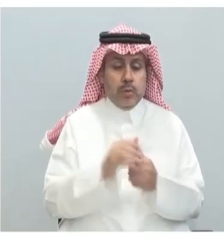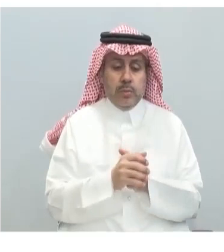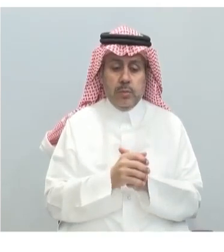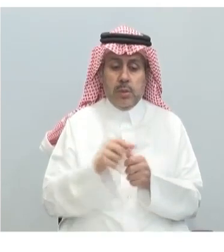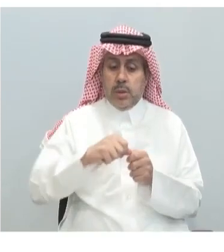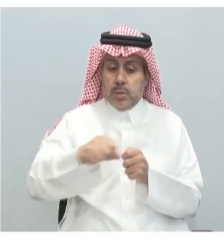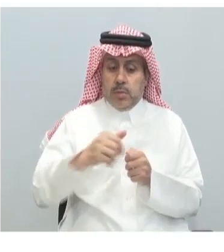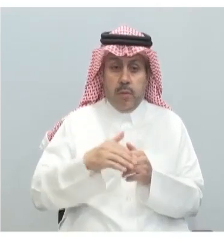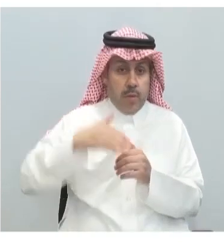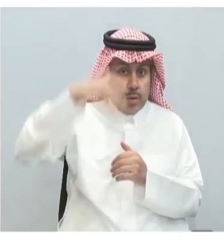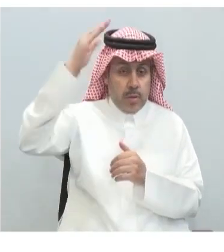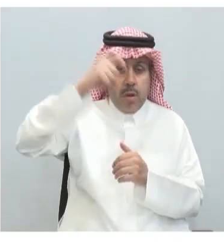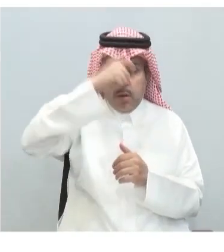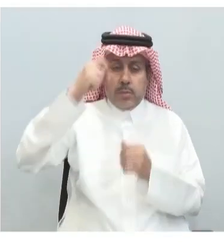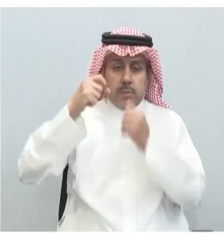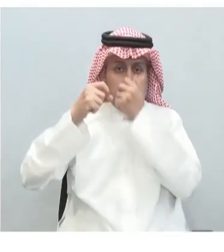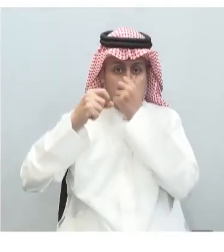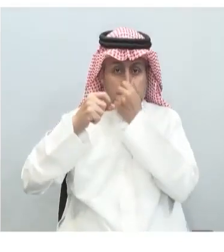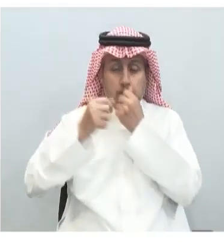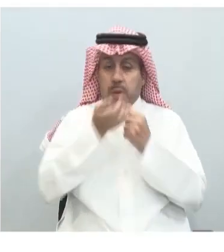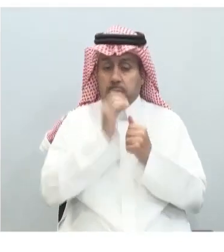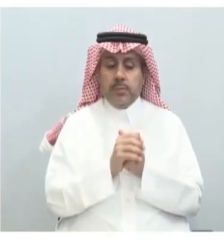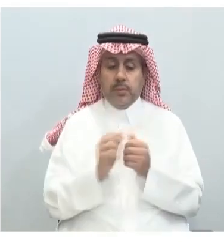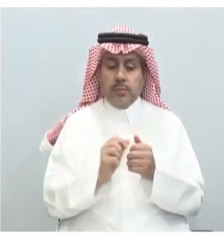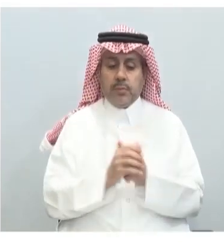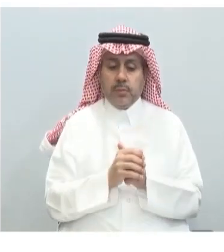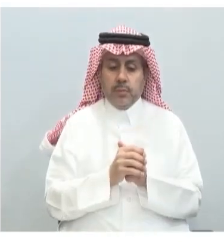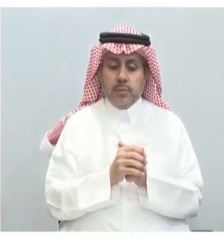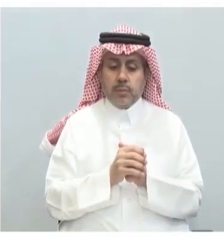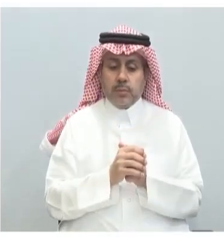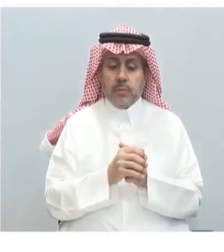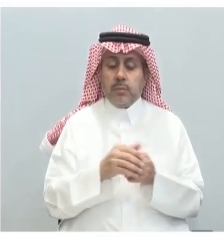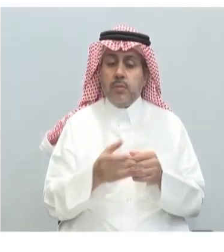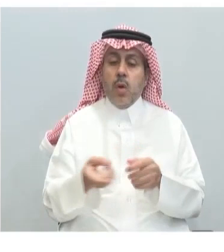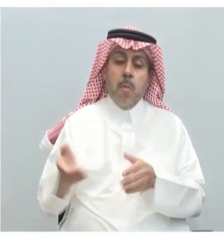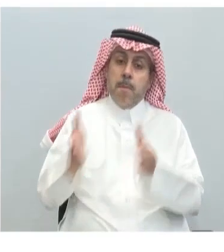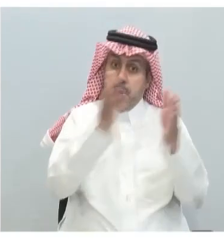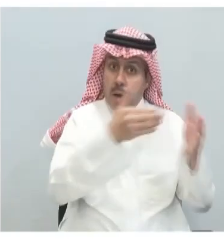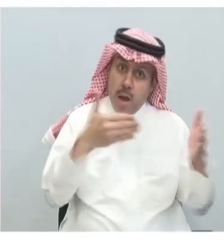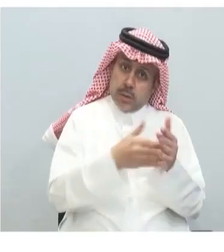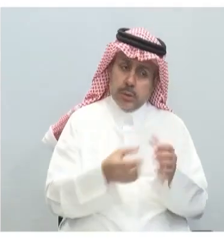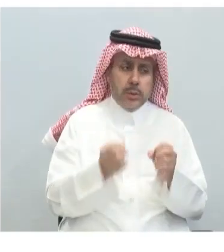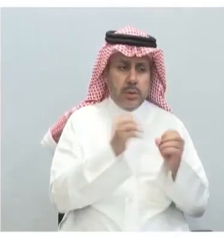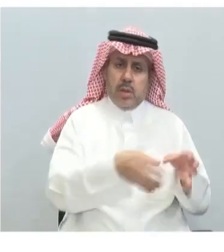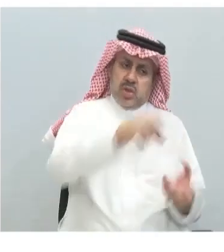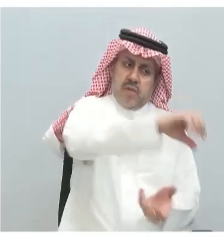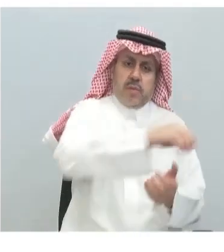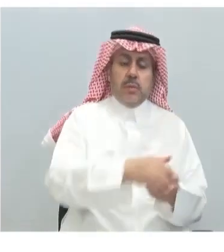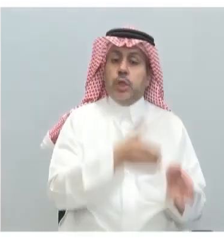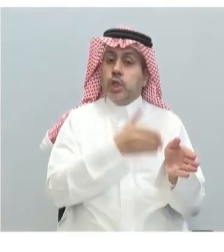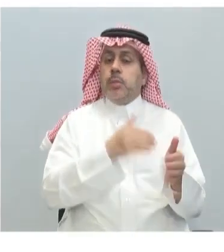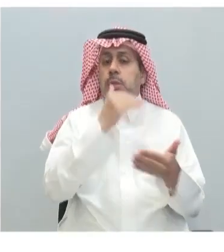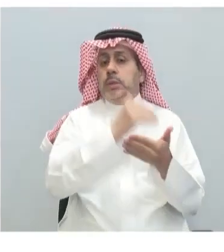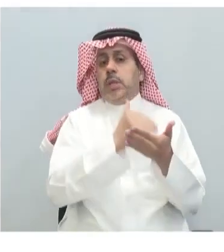نقيس اعلى درجه حراره يصل اليها الماء ونسجل ثم لابد من التخلص من النفايات نتبع تعليمات المعلم